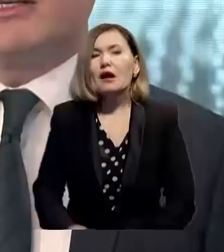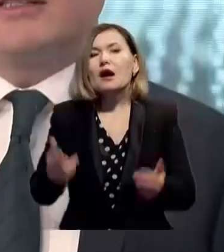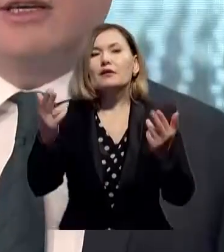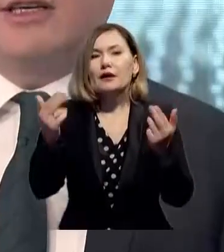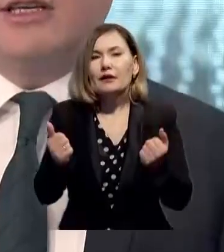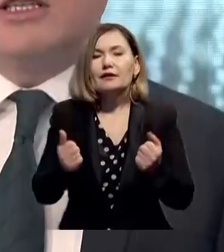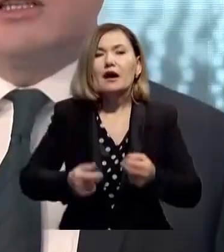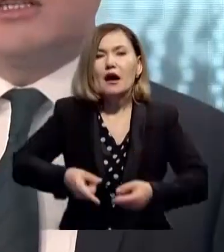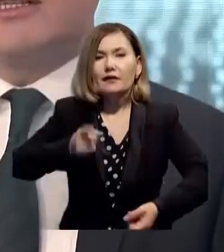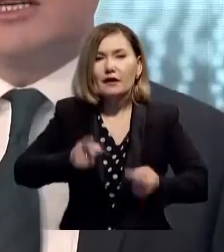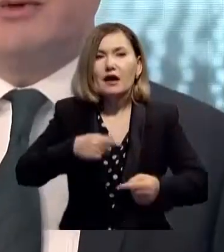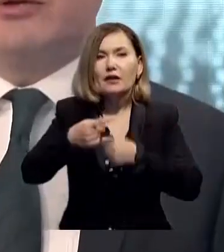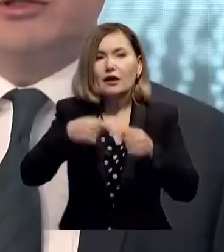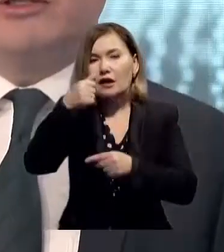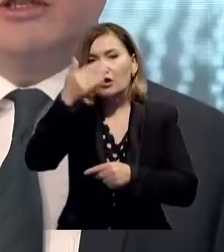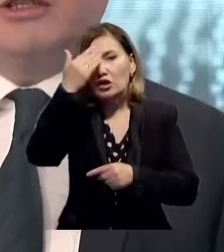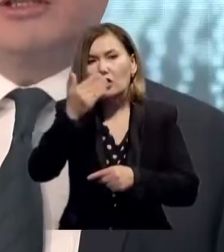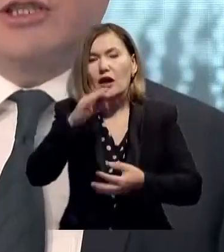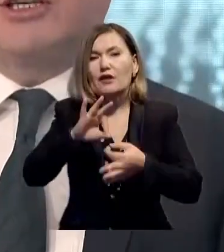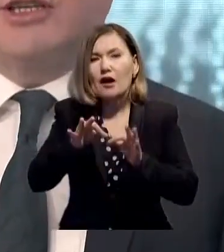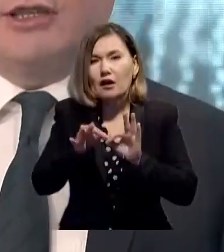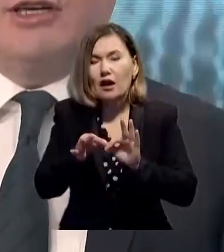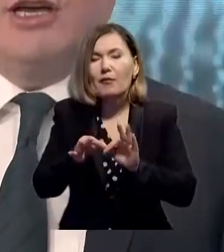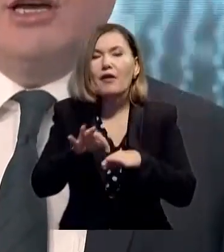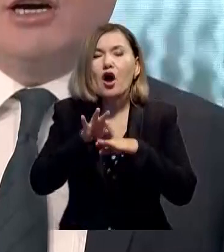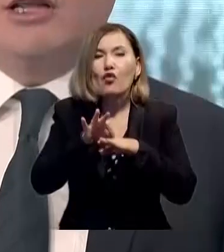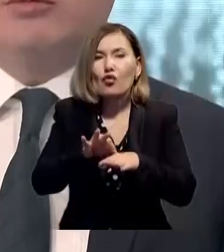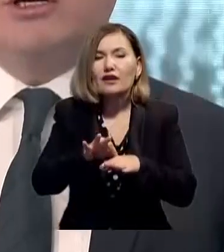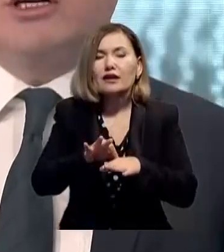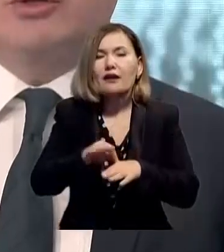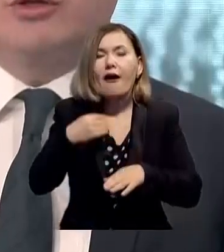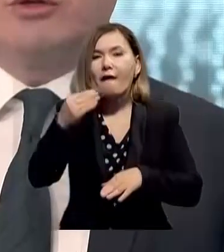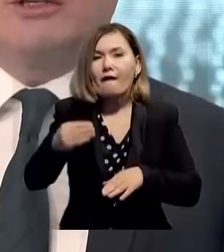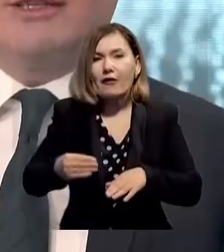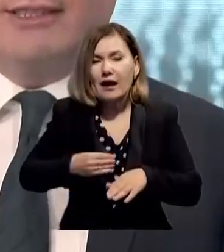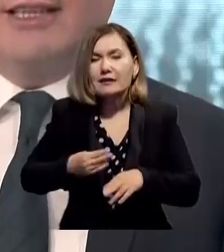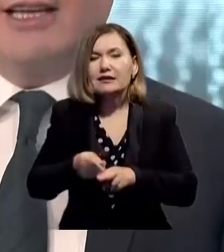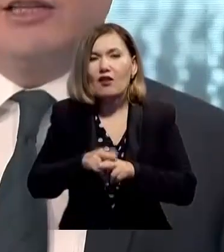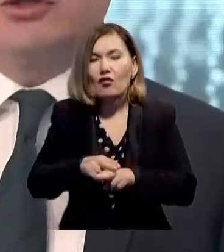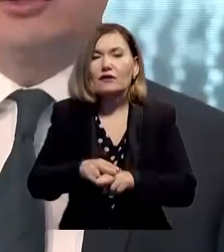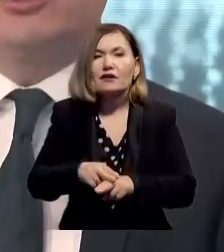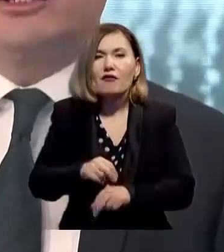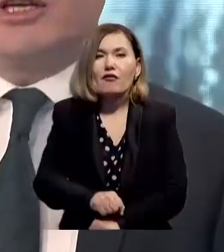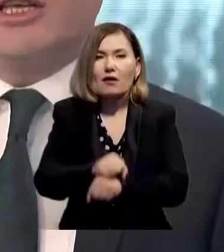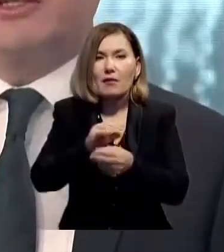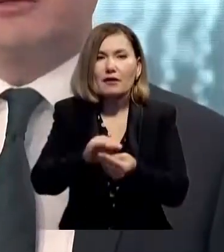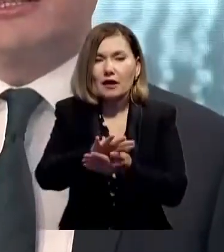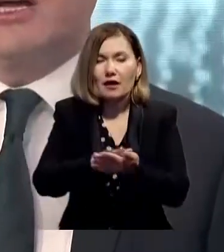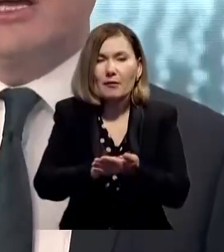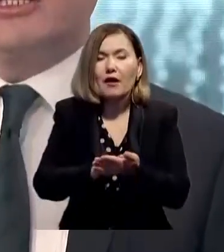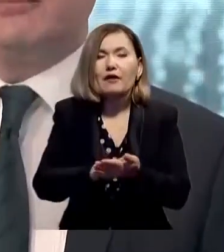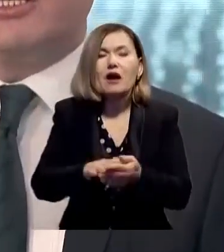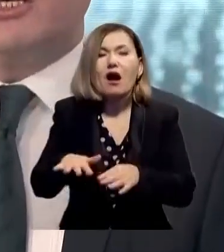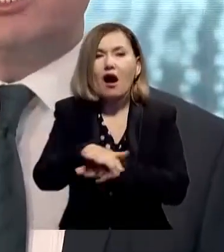Қасымхан, расында келер жылы жазғы олимпиада өтетін елден тыныштық кетті. Қалың Бұқара атышулы істі әділетті жүргізуді талап етіп